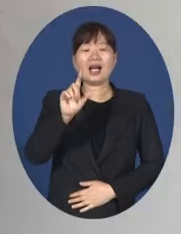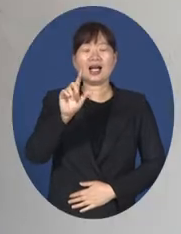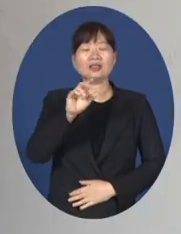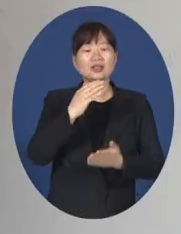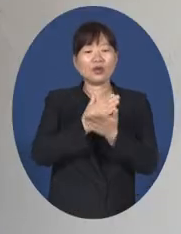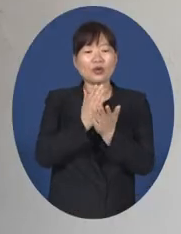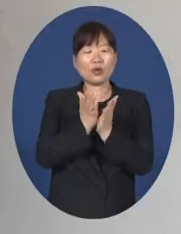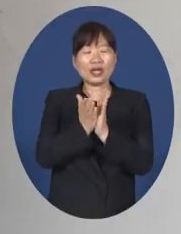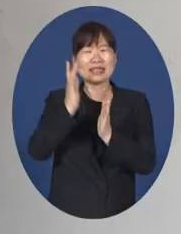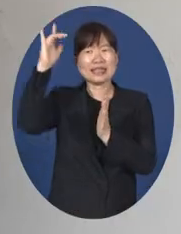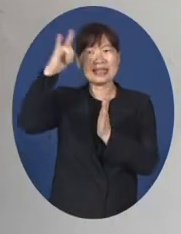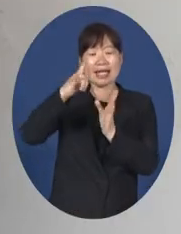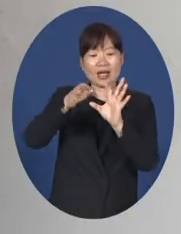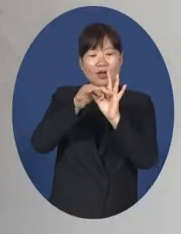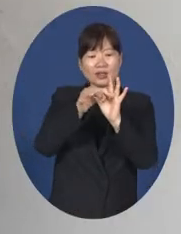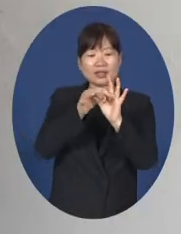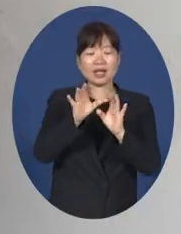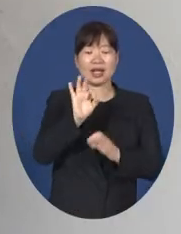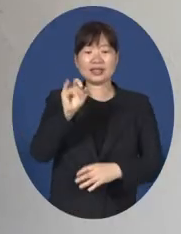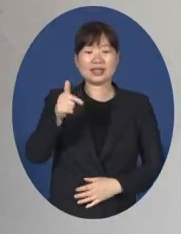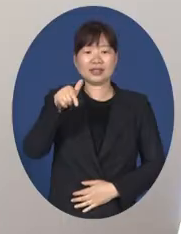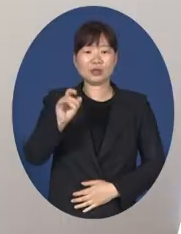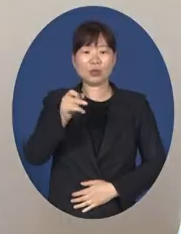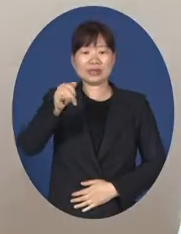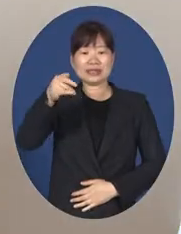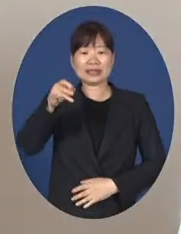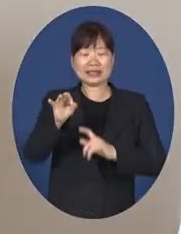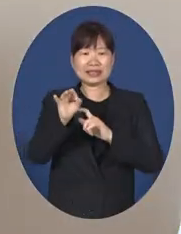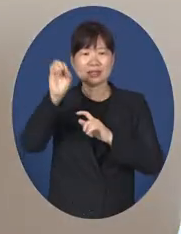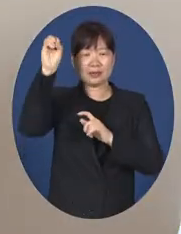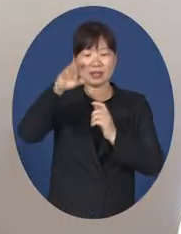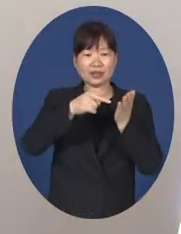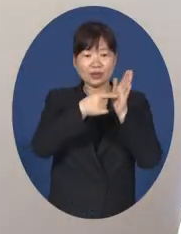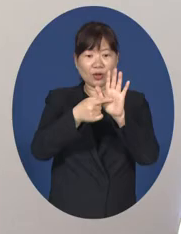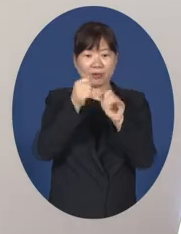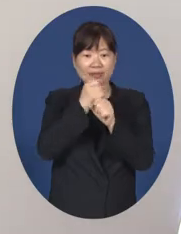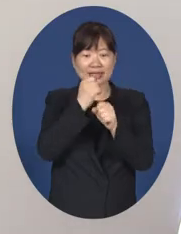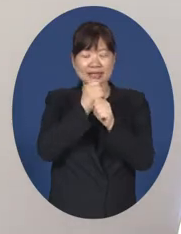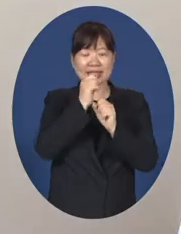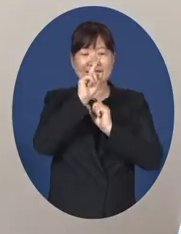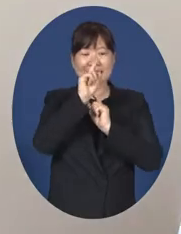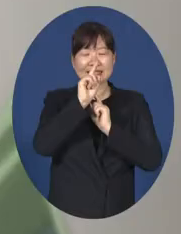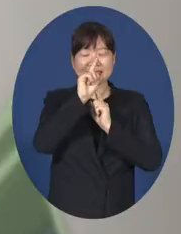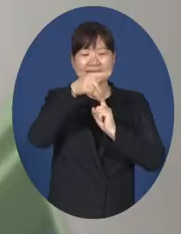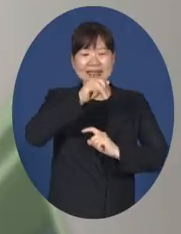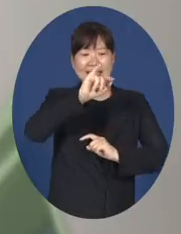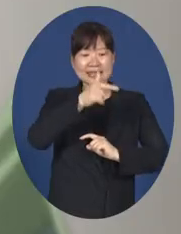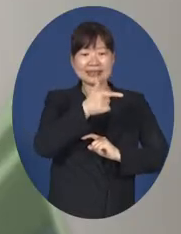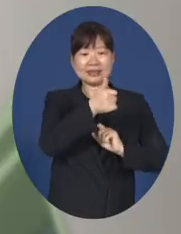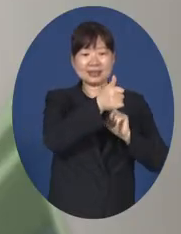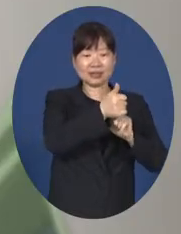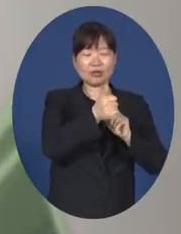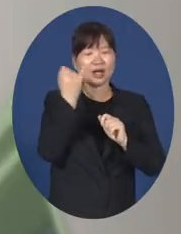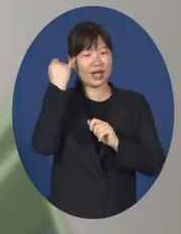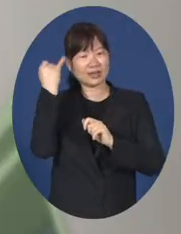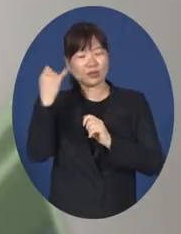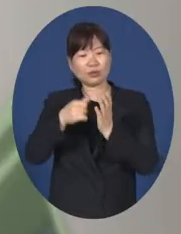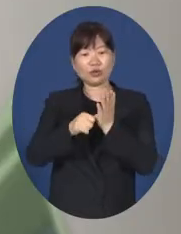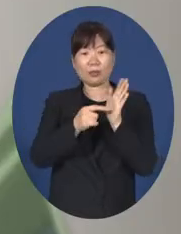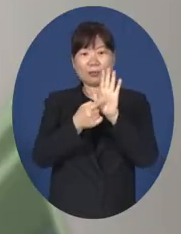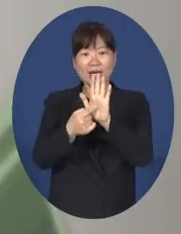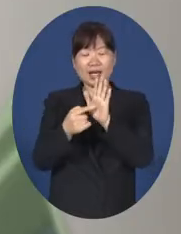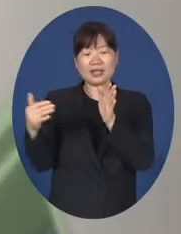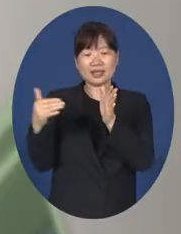접목된 인공지능 반사경을 개발한 1인 청년 창업가 이재진 대표. 아이디어를 이렇게 상품으로